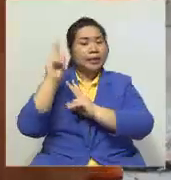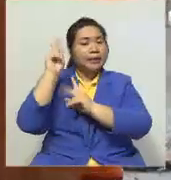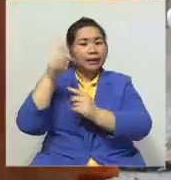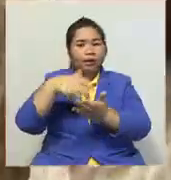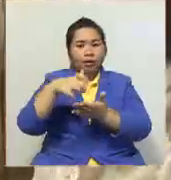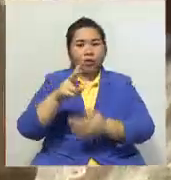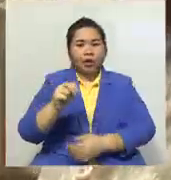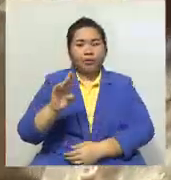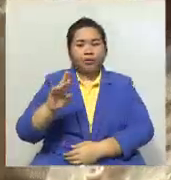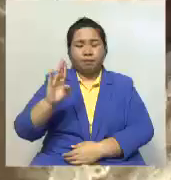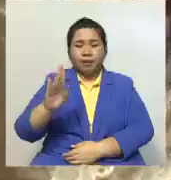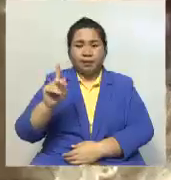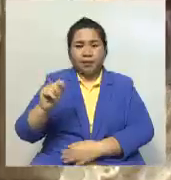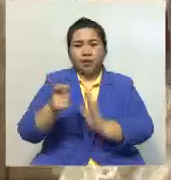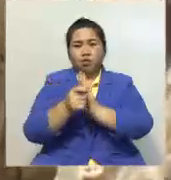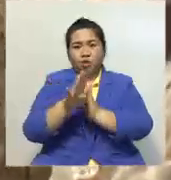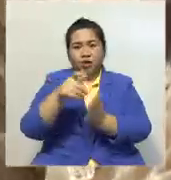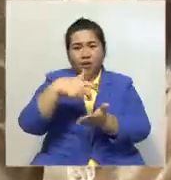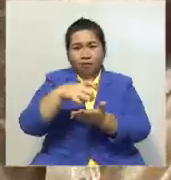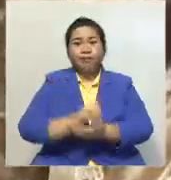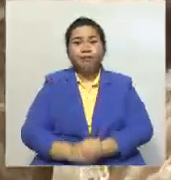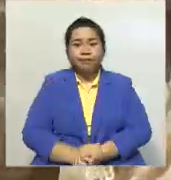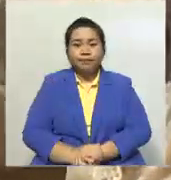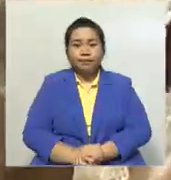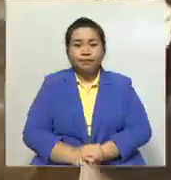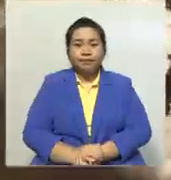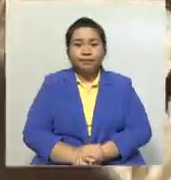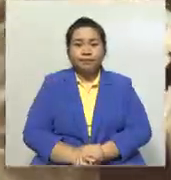ง NVT อุบลราชธานีรายงาน